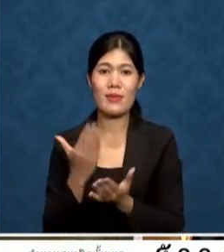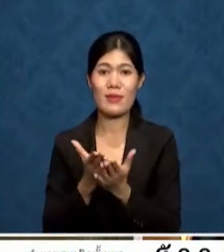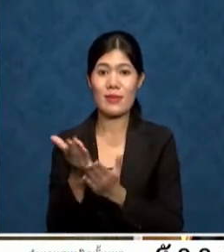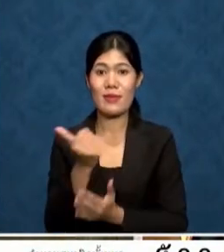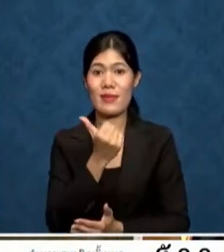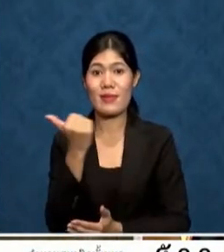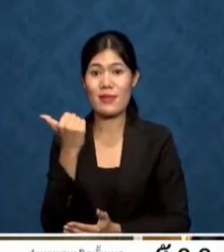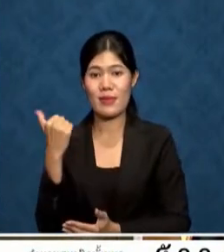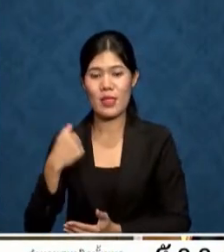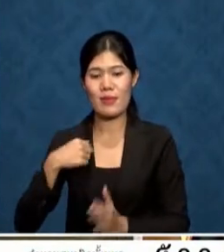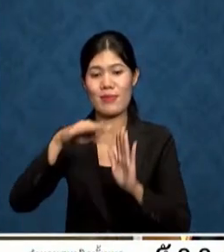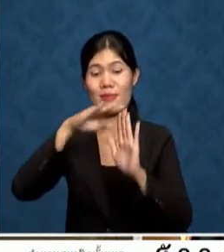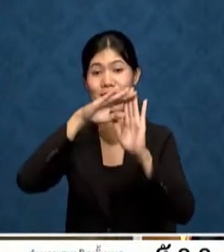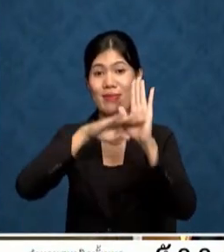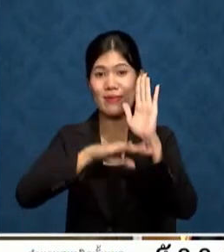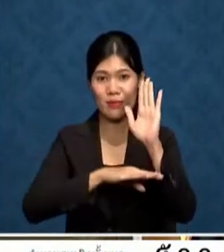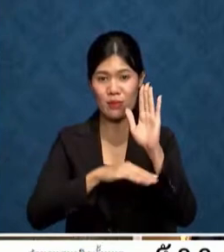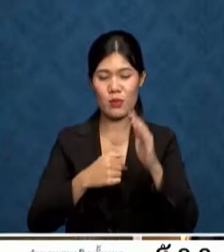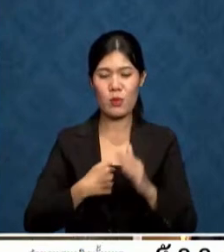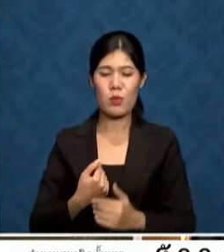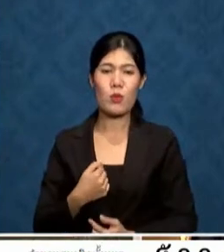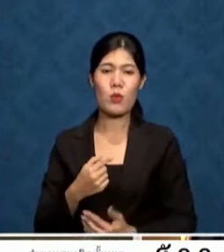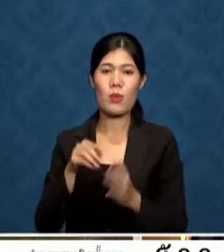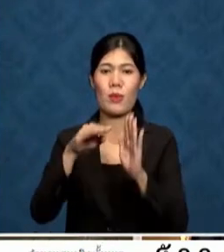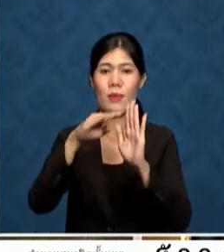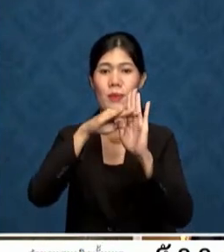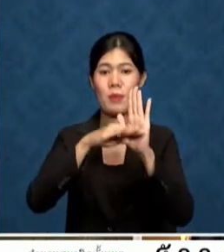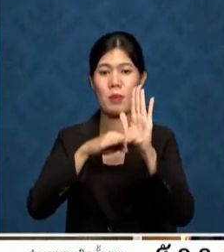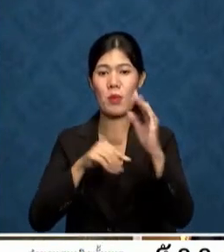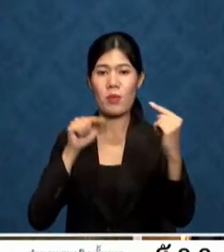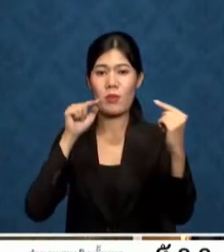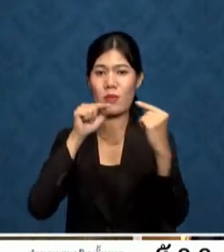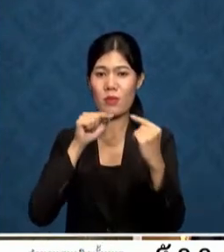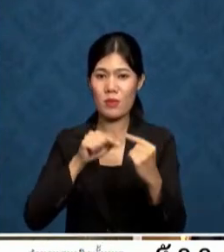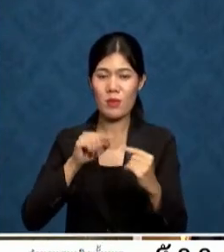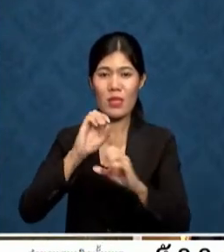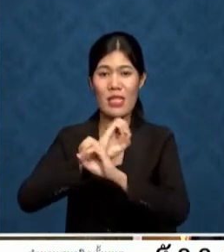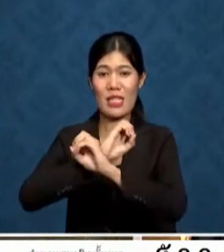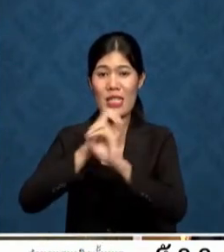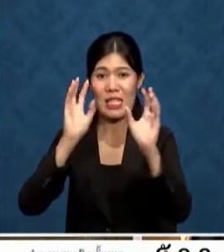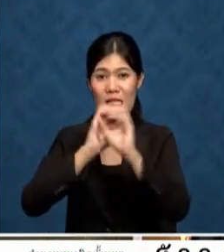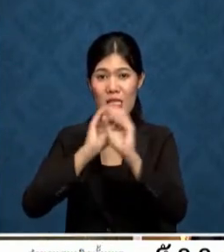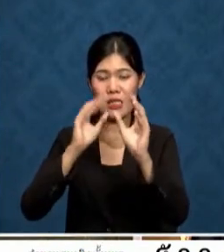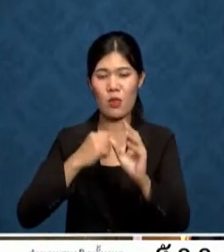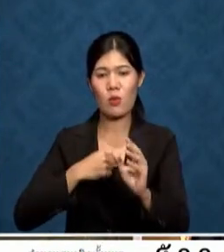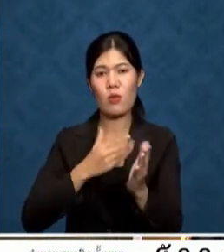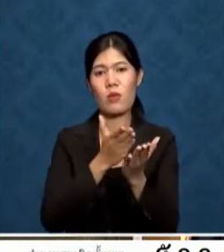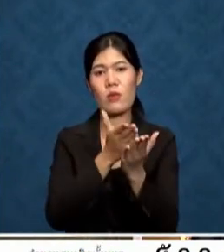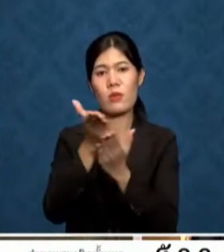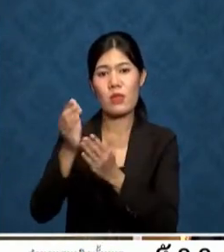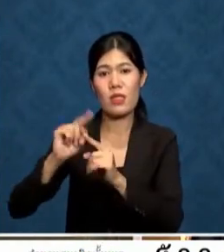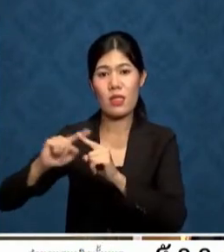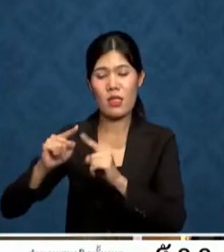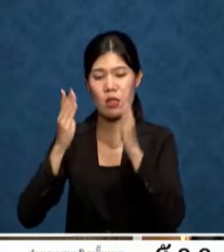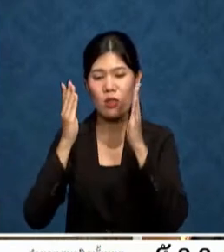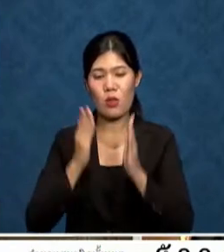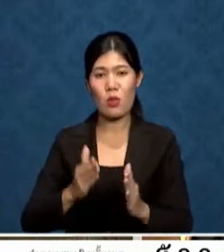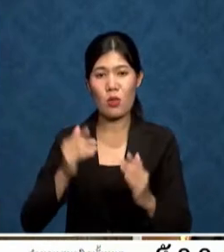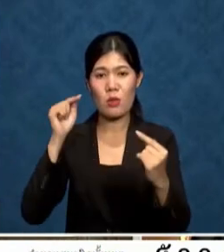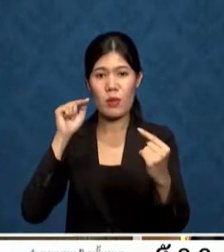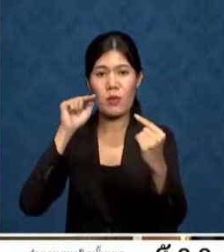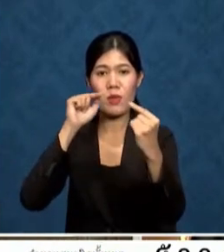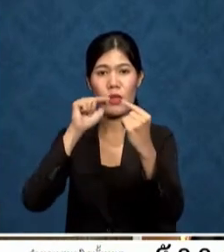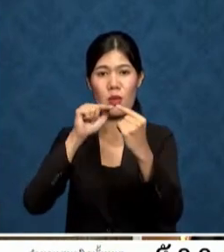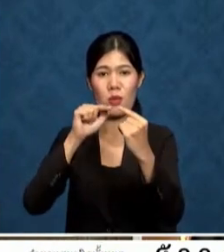ที่ที่ท่านระบุมานะครับผมแค่อยากจะชี้ให้เห็นว่าแต่ละอุตสาหกรรมนะครับคือคนที่กำหนดนโยบายต้องรู้ว่า